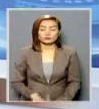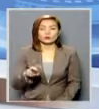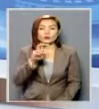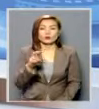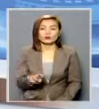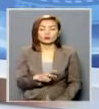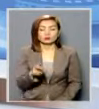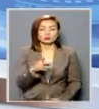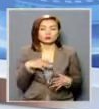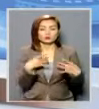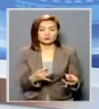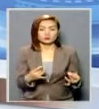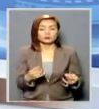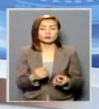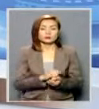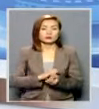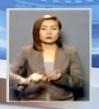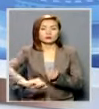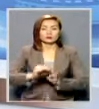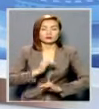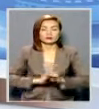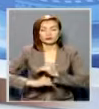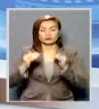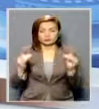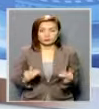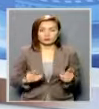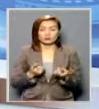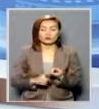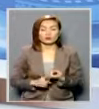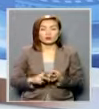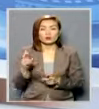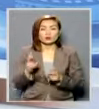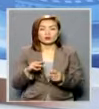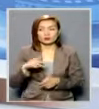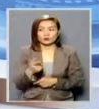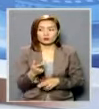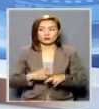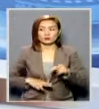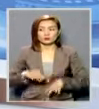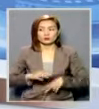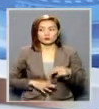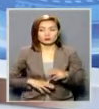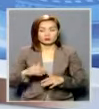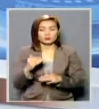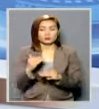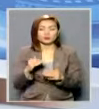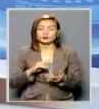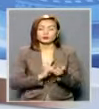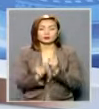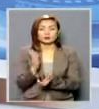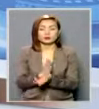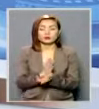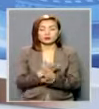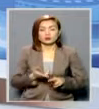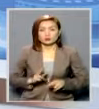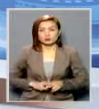Долларға тәуелді елміз. Көк қағаздың қызуы көтеріліп түскеніне орай, теңгеміздің де көңіл күйі көтеріліп түсіп отырады. Баға бас